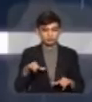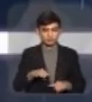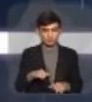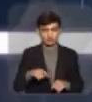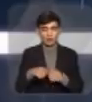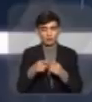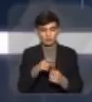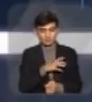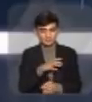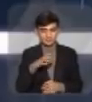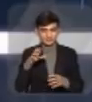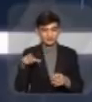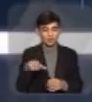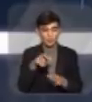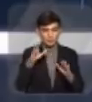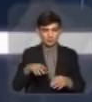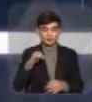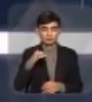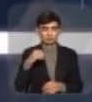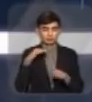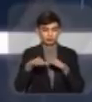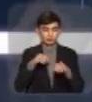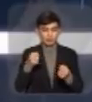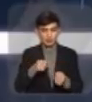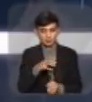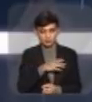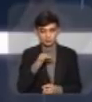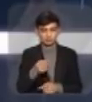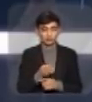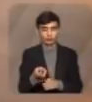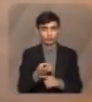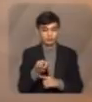сақтамай, көлік қозғалысы көп жол үстінде сырғанақ тепкен.